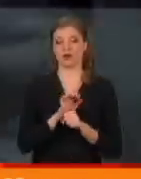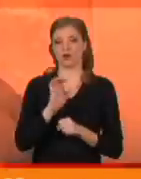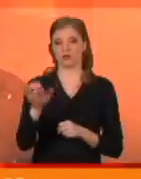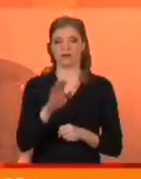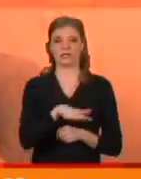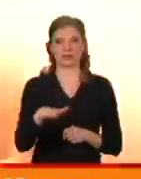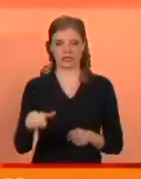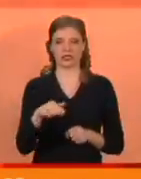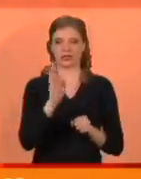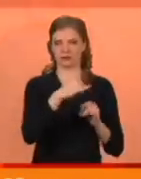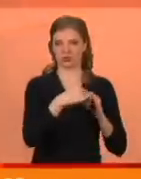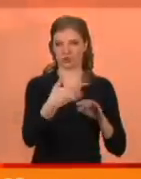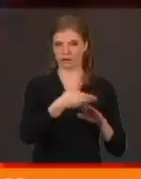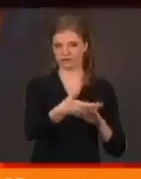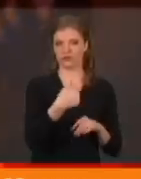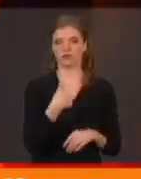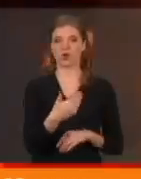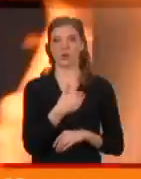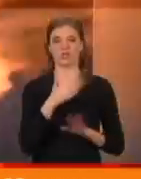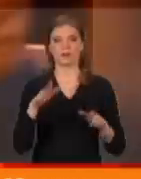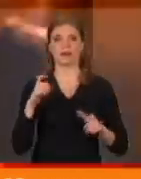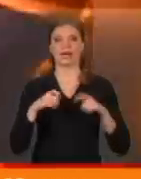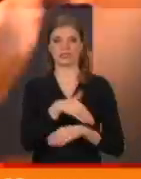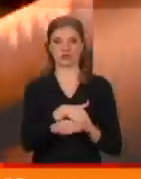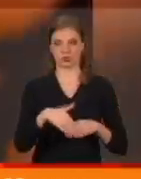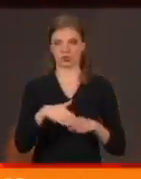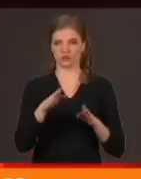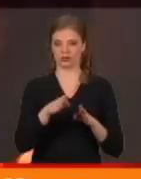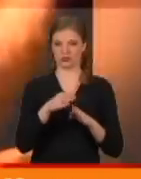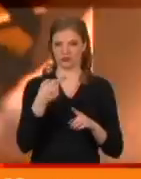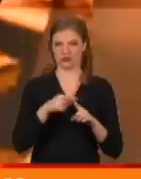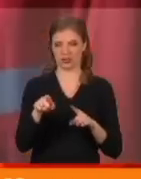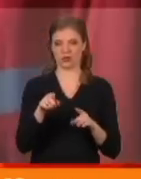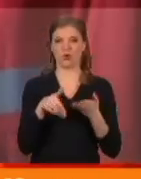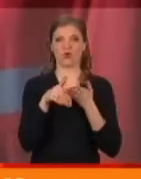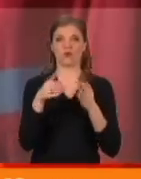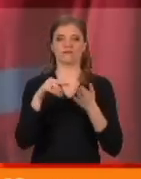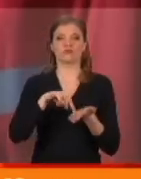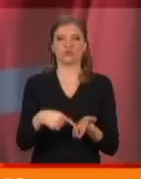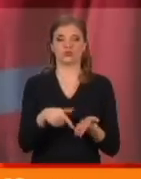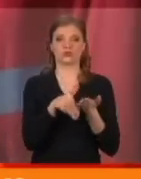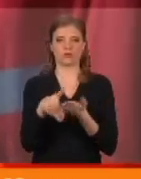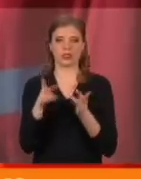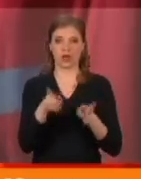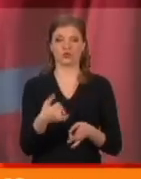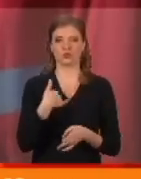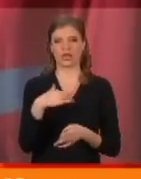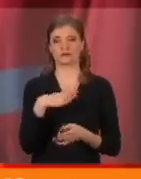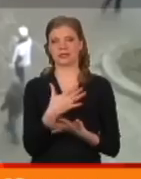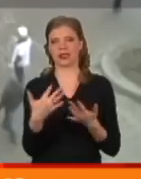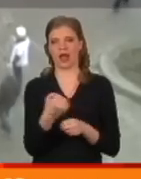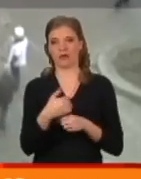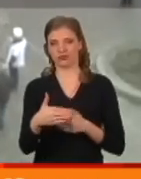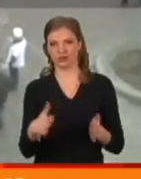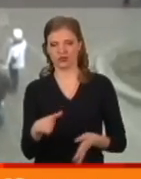детей накрывать на стол. Сначала мы хотели на Институтской развернуть этот пункт оказания помощи раненым. У нас были некоторые аптечки с